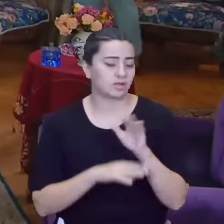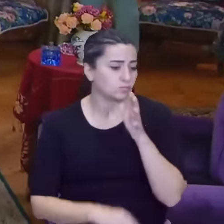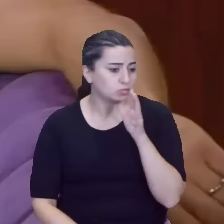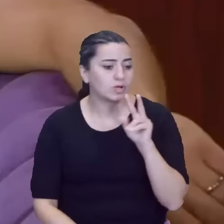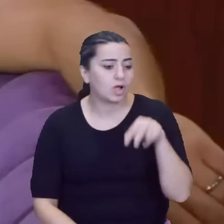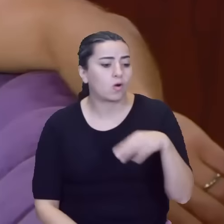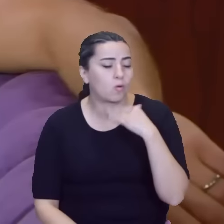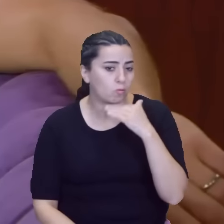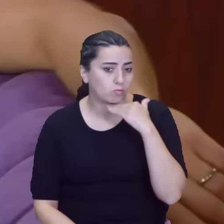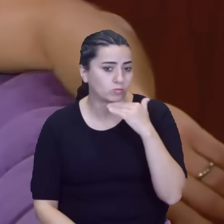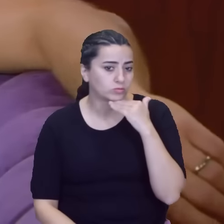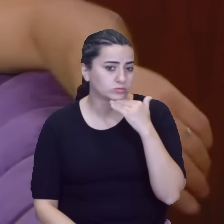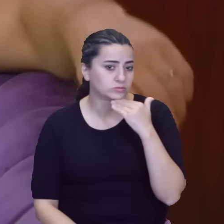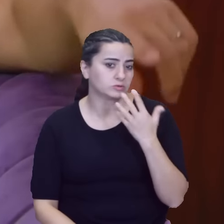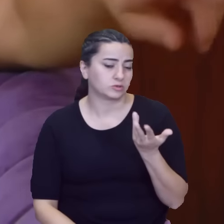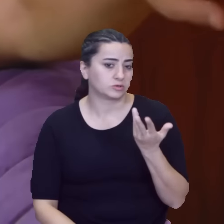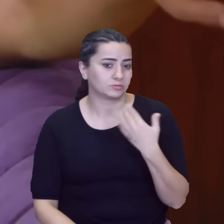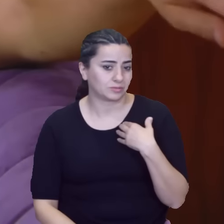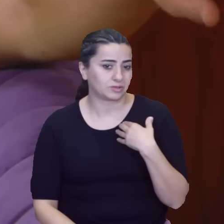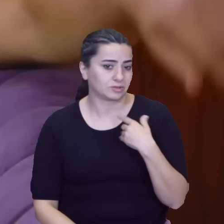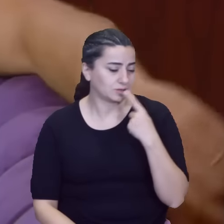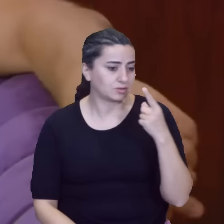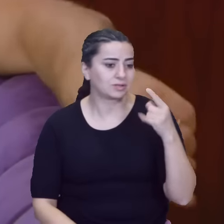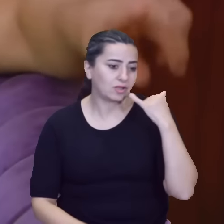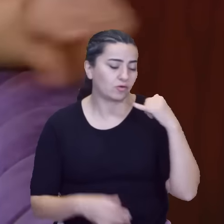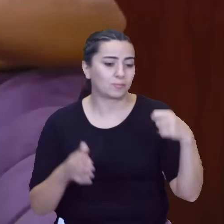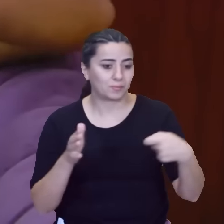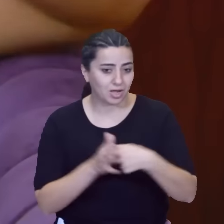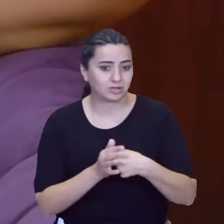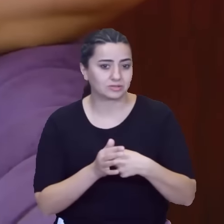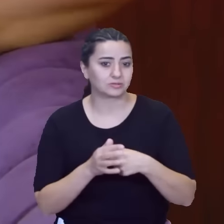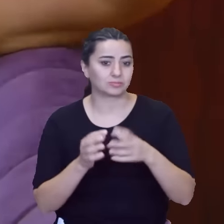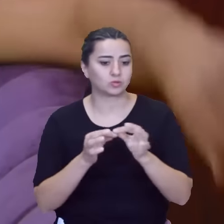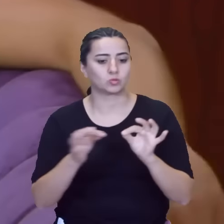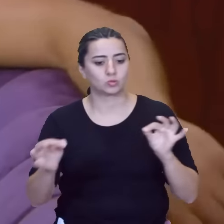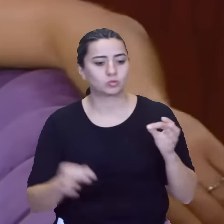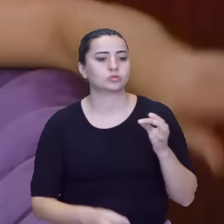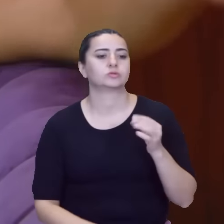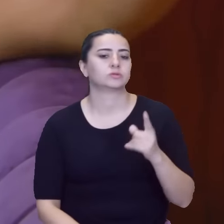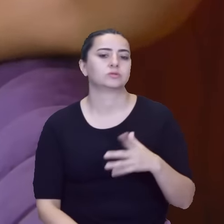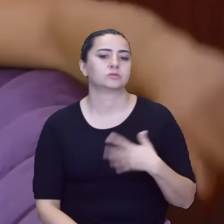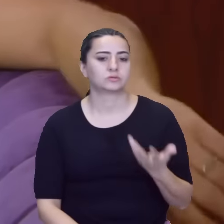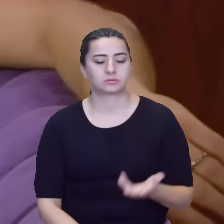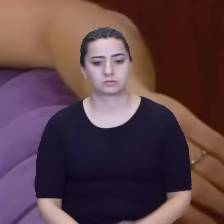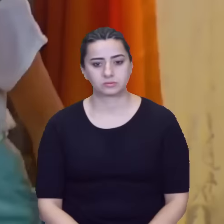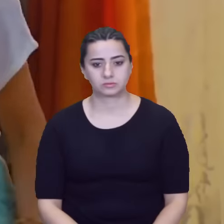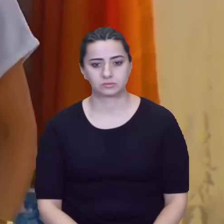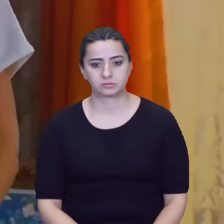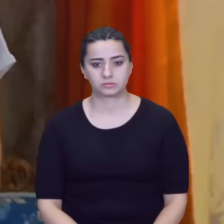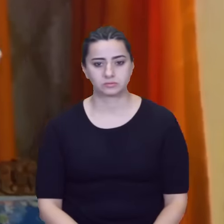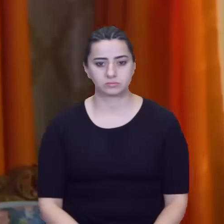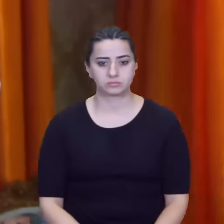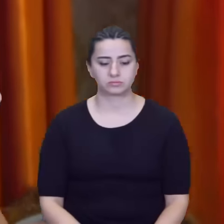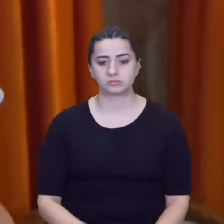biliyorsun kalkamıyorum. Yoksa yani... Ayrıca ben dedim o telefon bağlanırken, kabloyu dedim biraz uzun tutun dedim. Dinlemediler beni